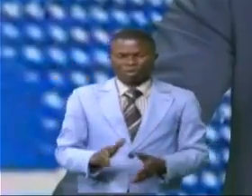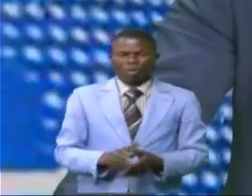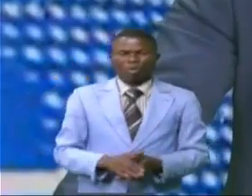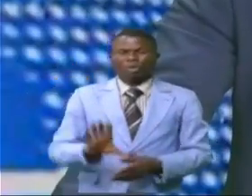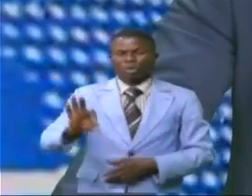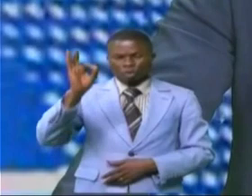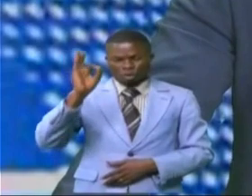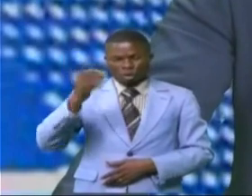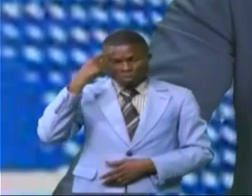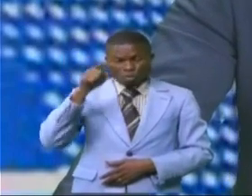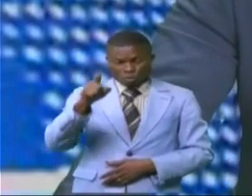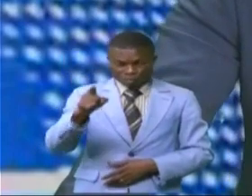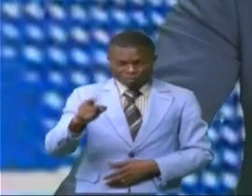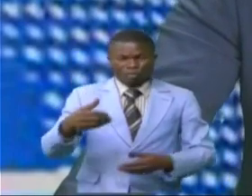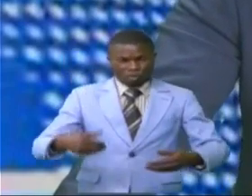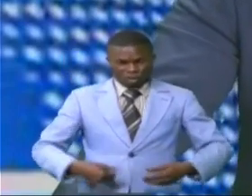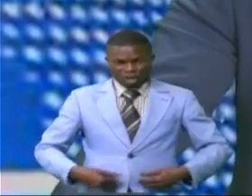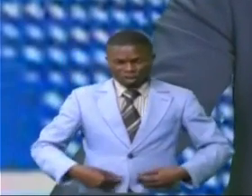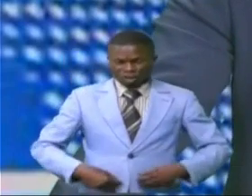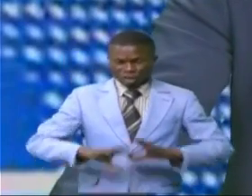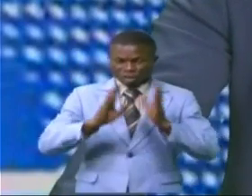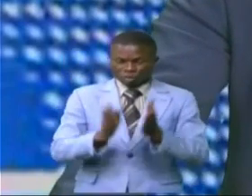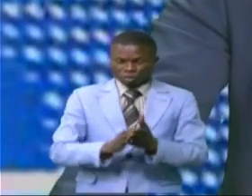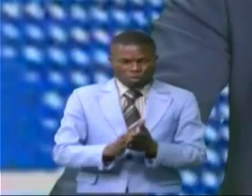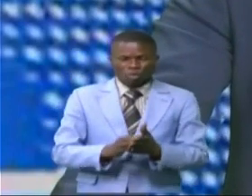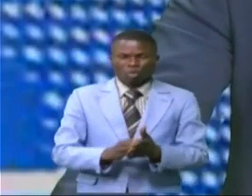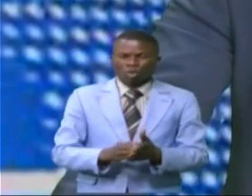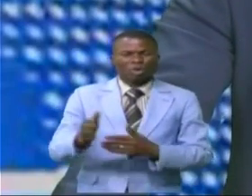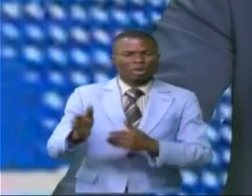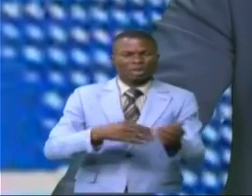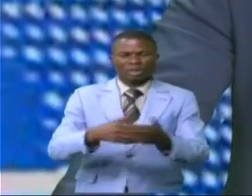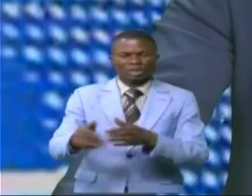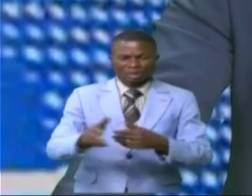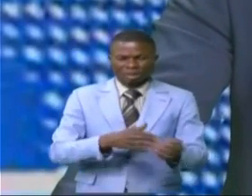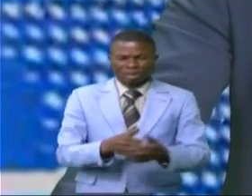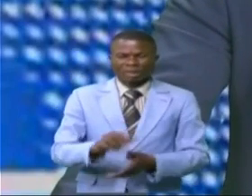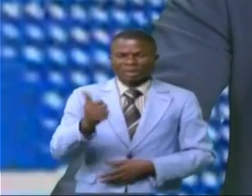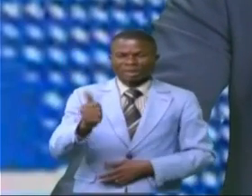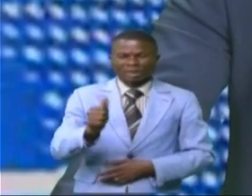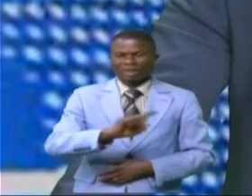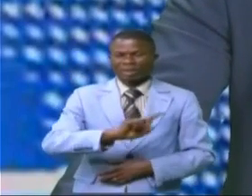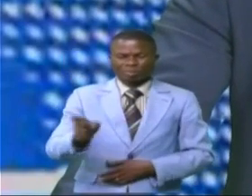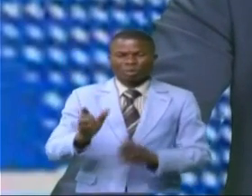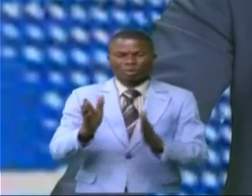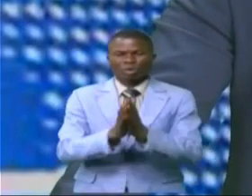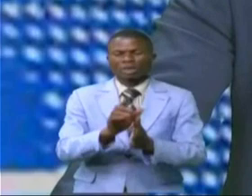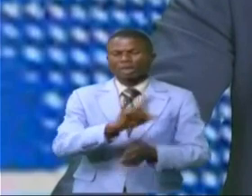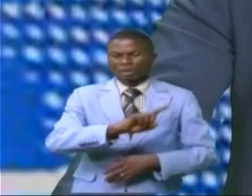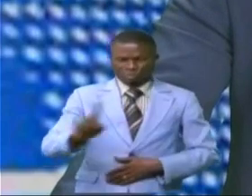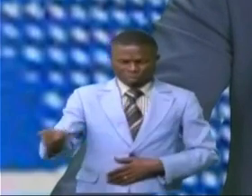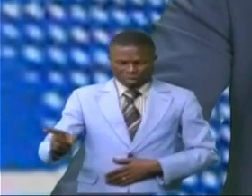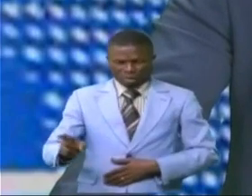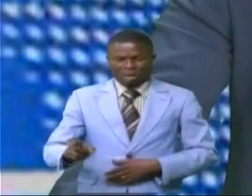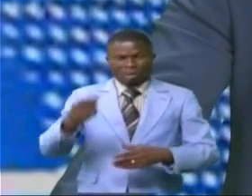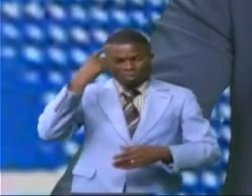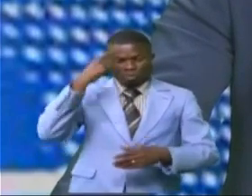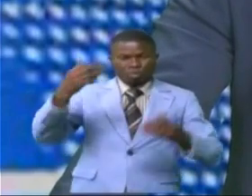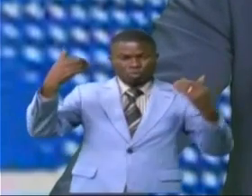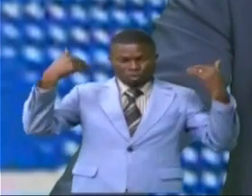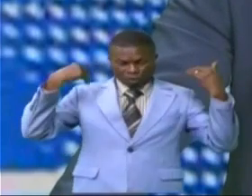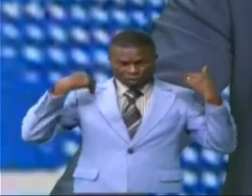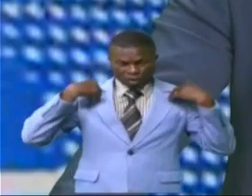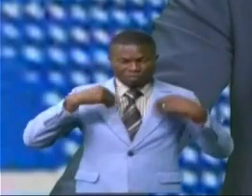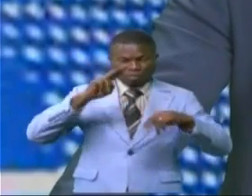retenus. Aucune place de tribune d'honneur en vente parce qu'elles ont toutes été réquisitionnées par le protocole d'État, vu que c'est un